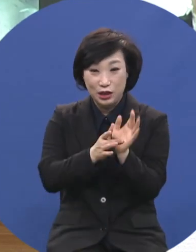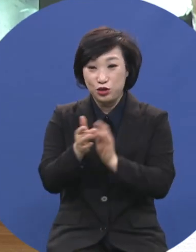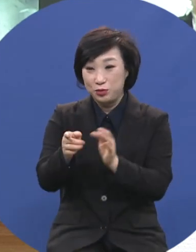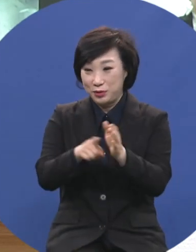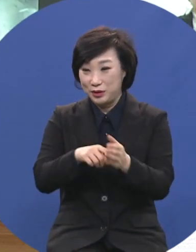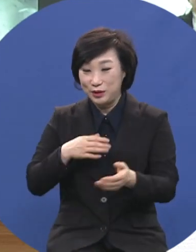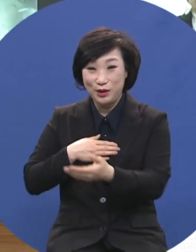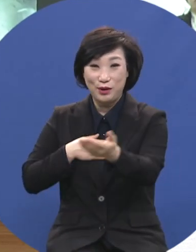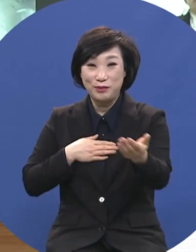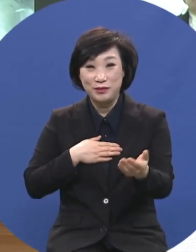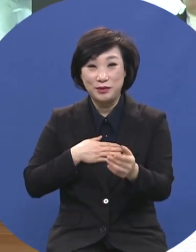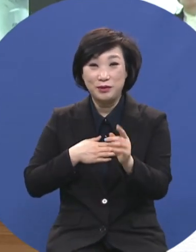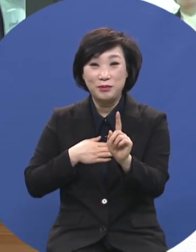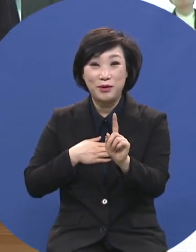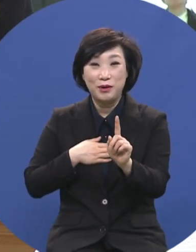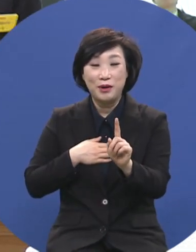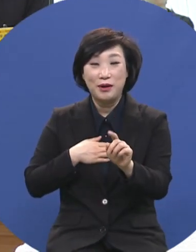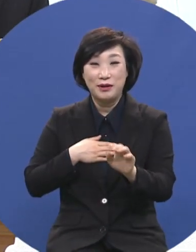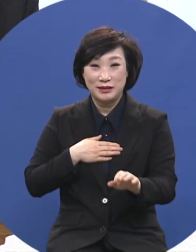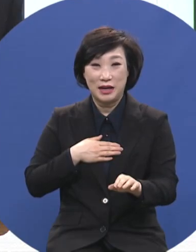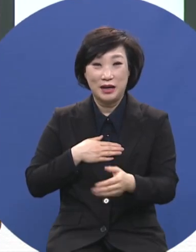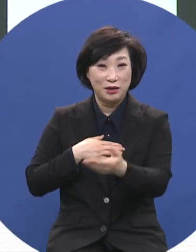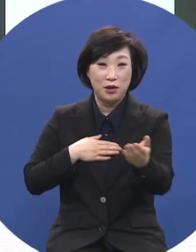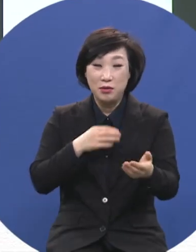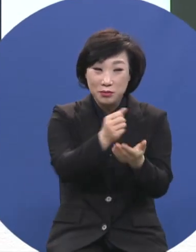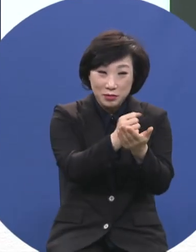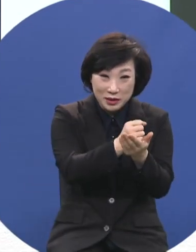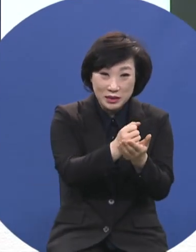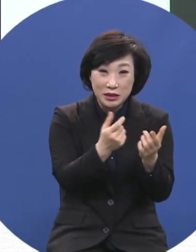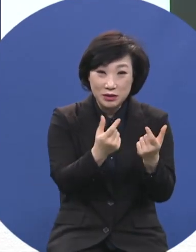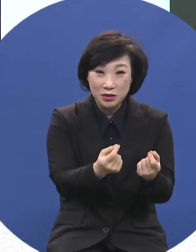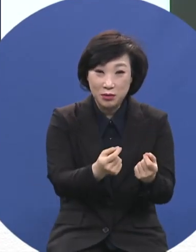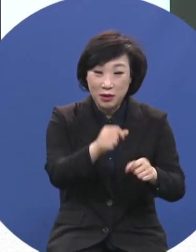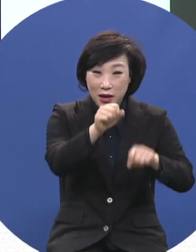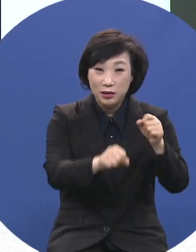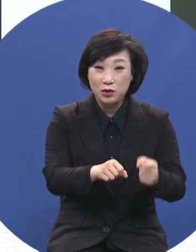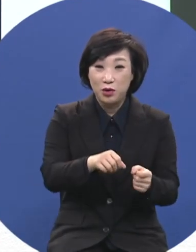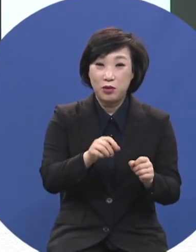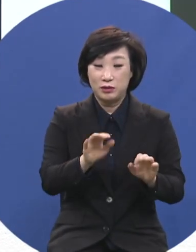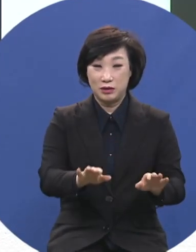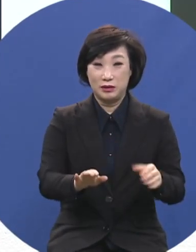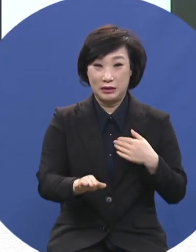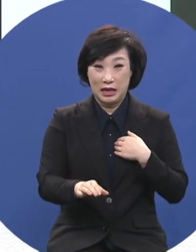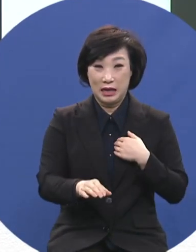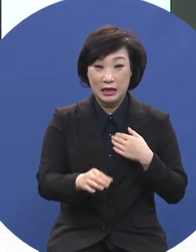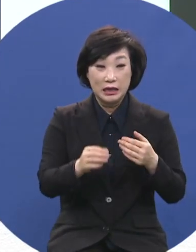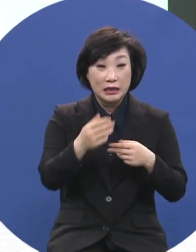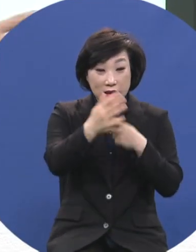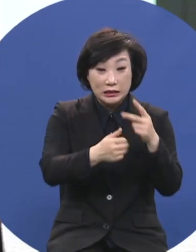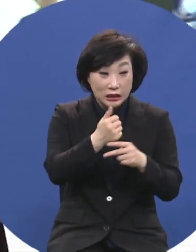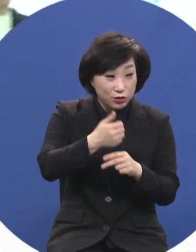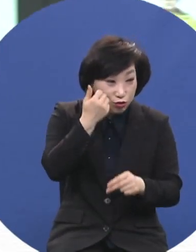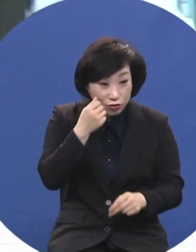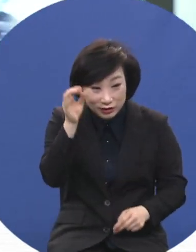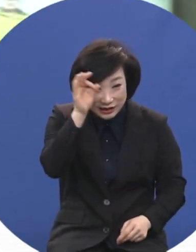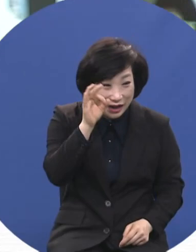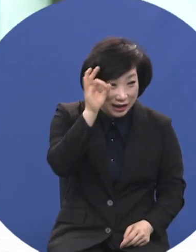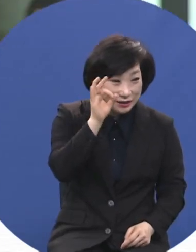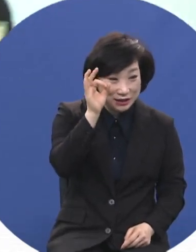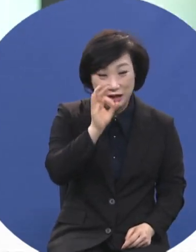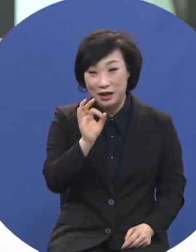믿는 것은 하나의 미신적인 행동으로도 내가 신을 찾아서